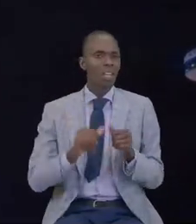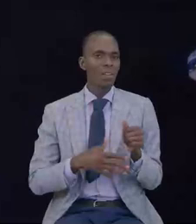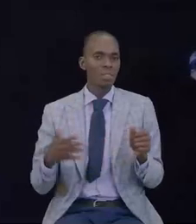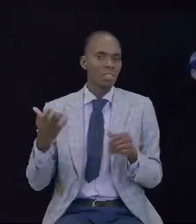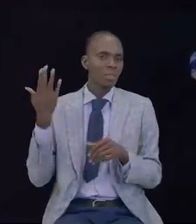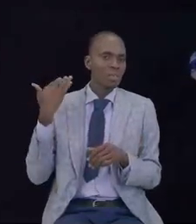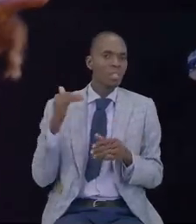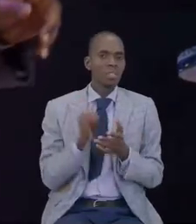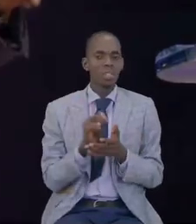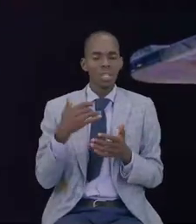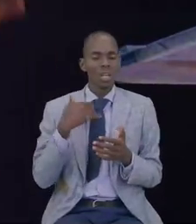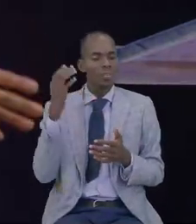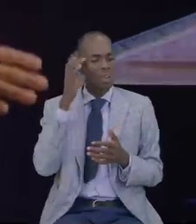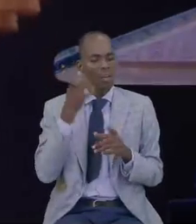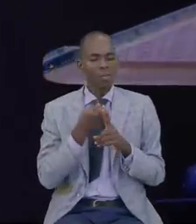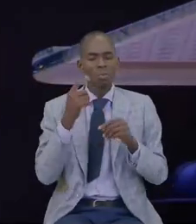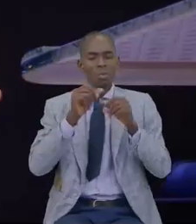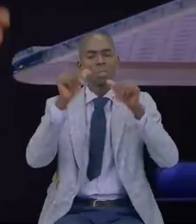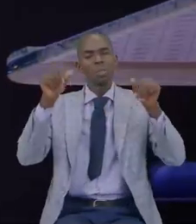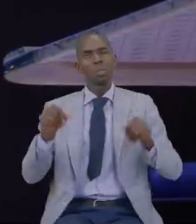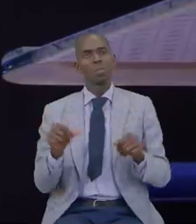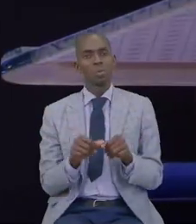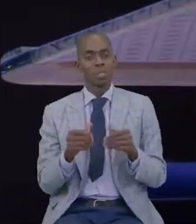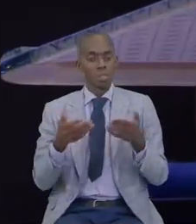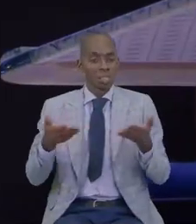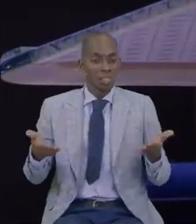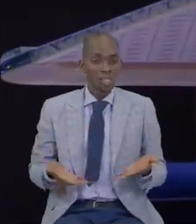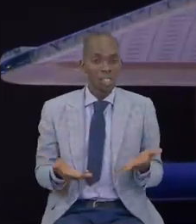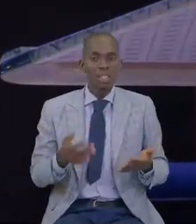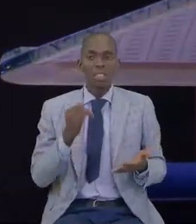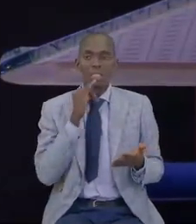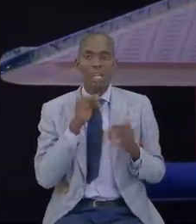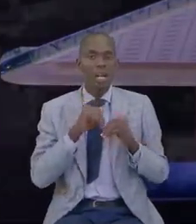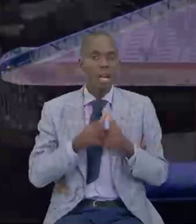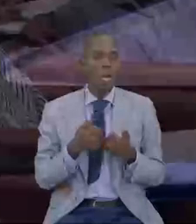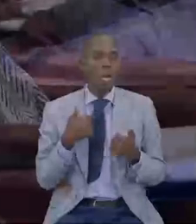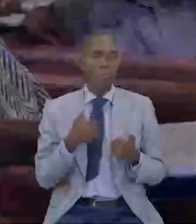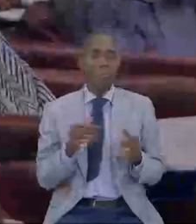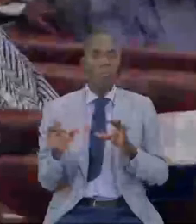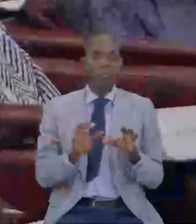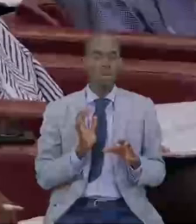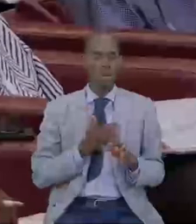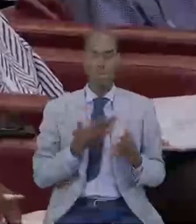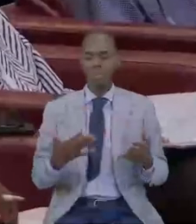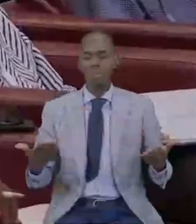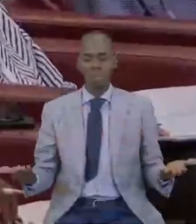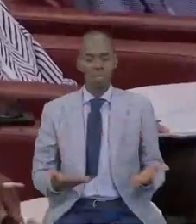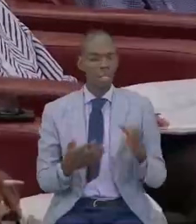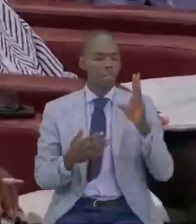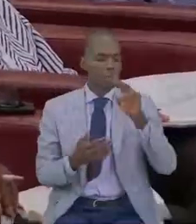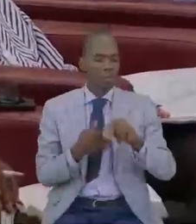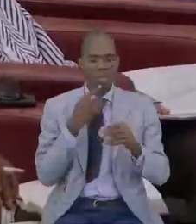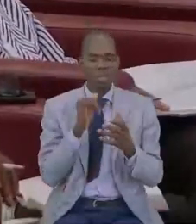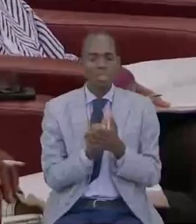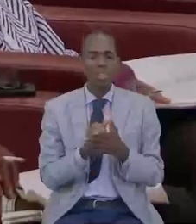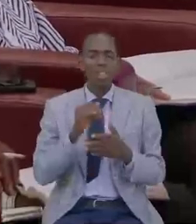entendent au pupitre. Ici, voici comment nous faisons nos choses ici. Non! Il dit, peu importe